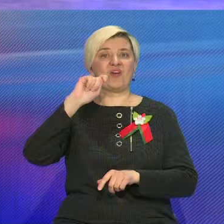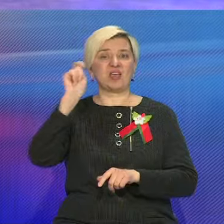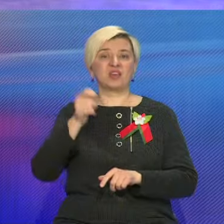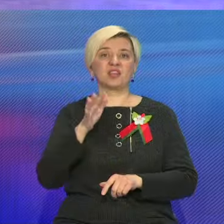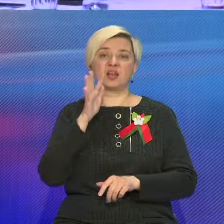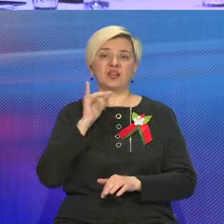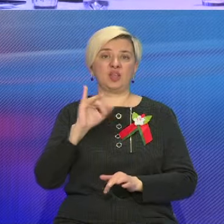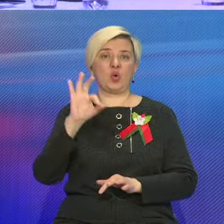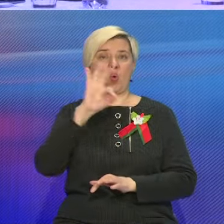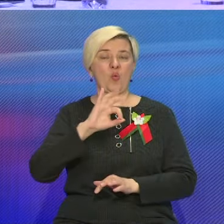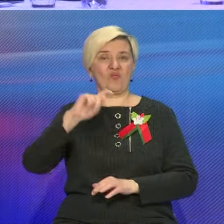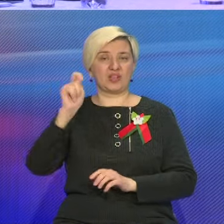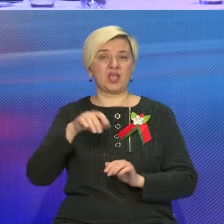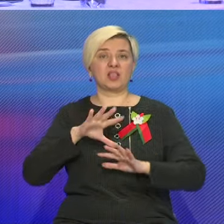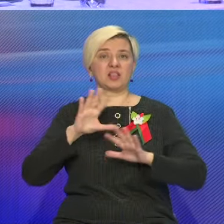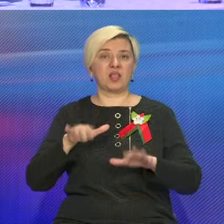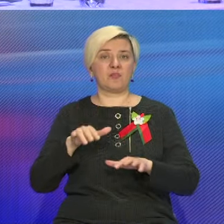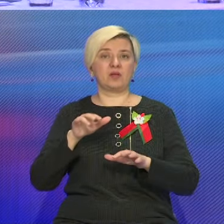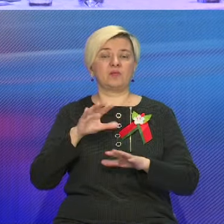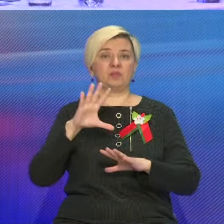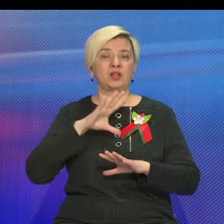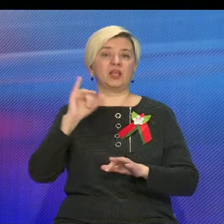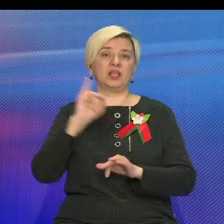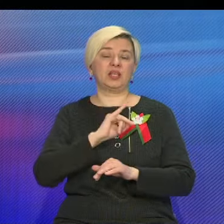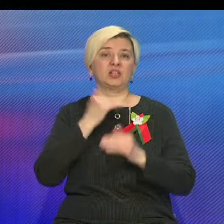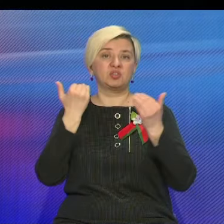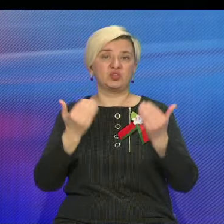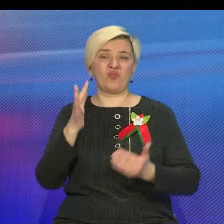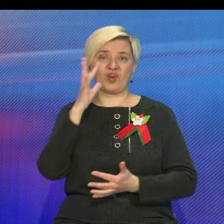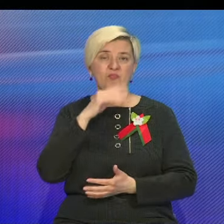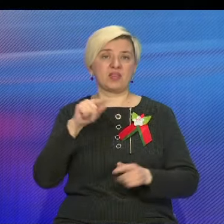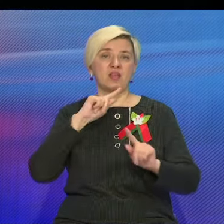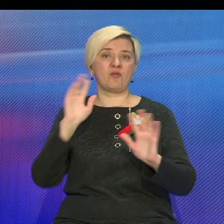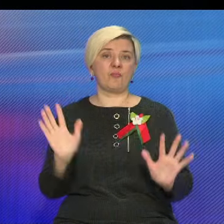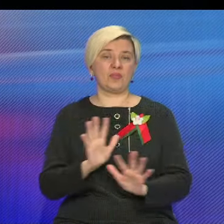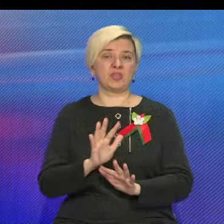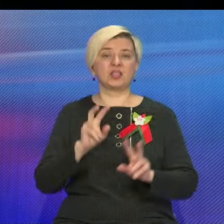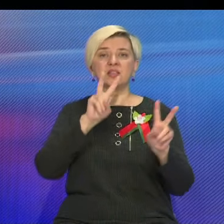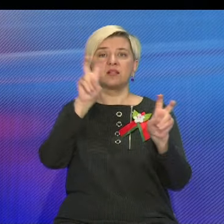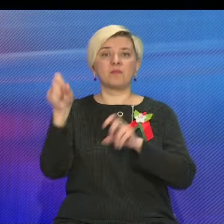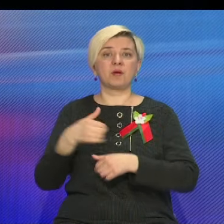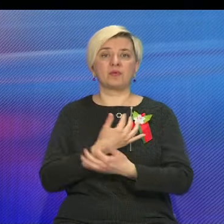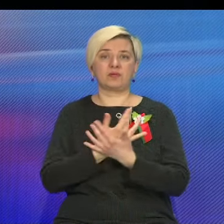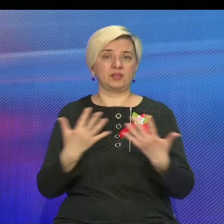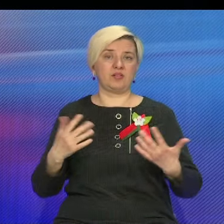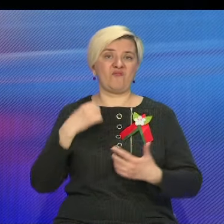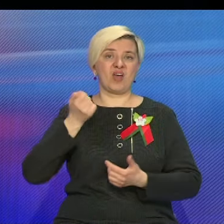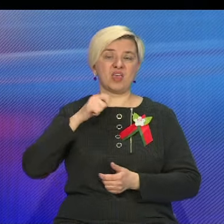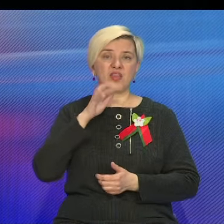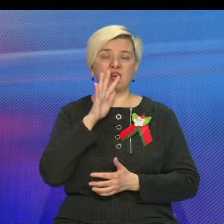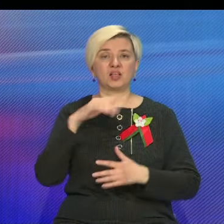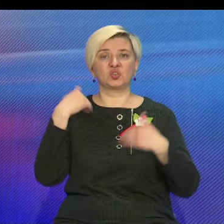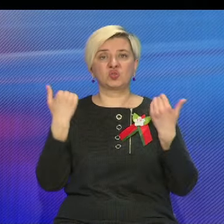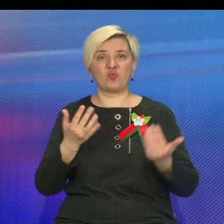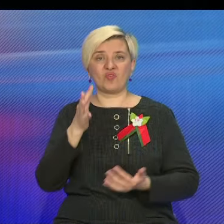Не абышлося і без сучасных кампазіцый. Тематика песен была самая разнообразная. Это были и песни военных лет, и